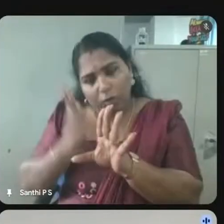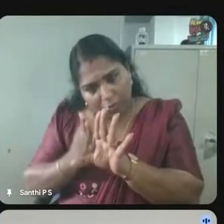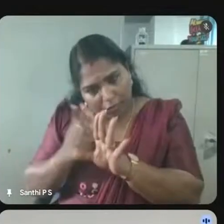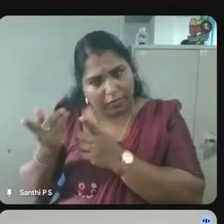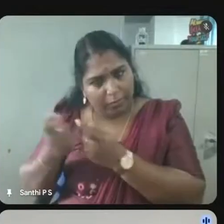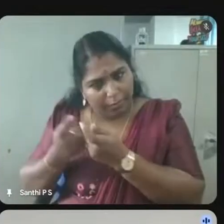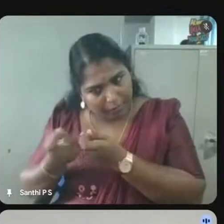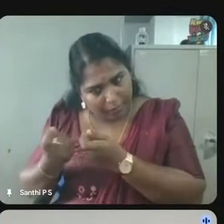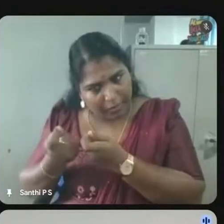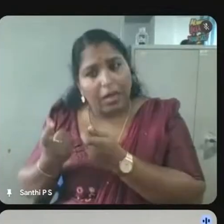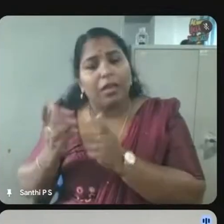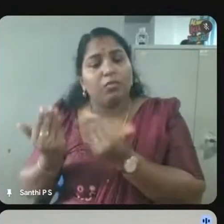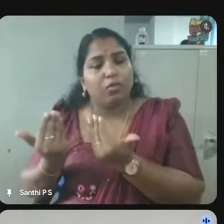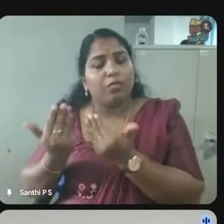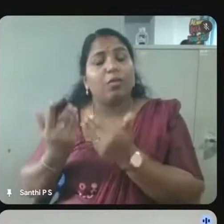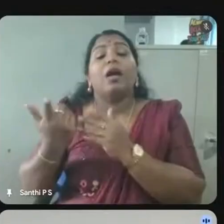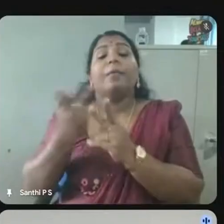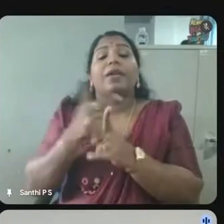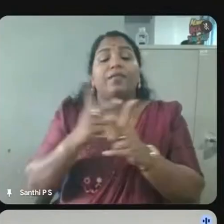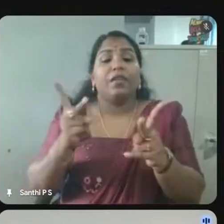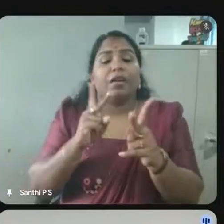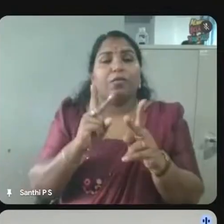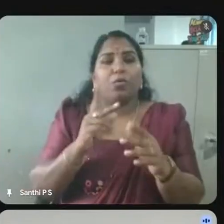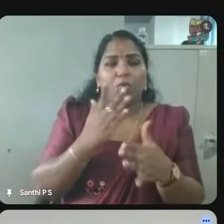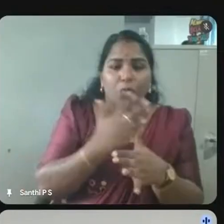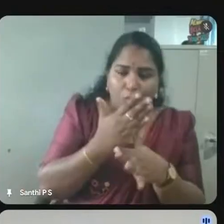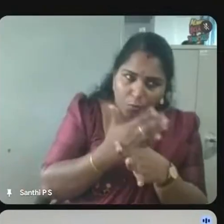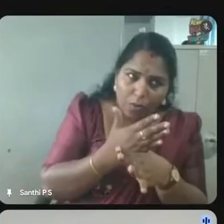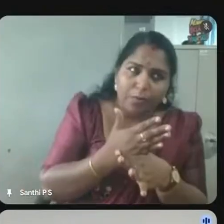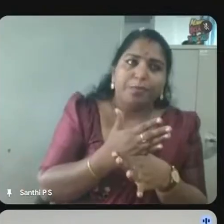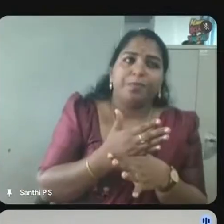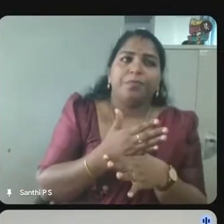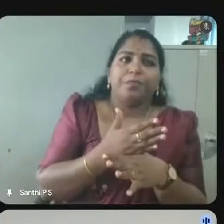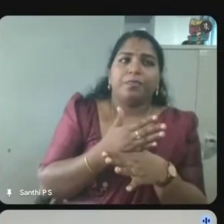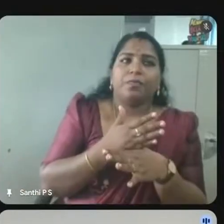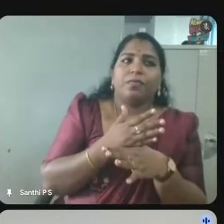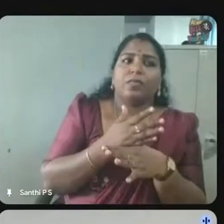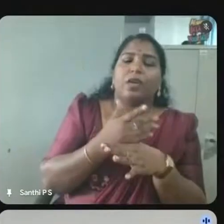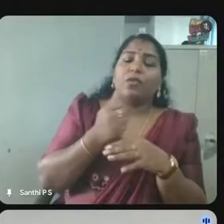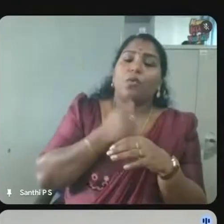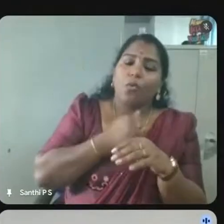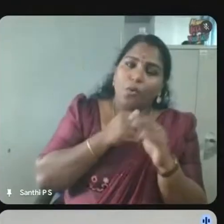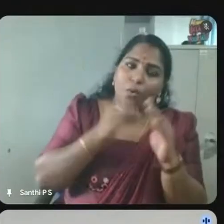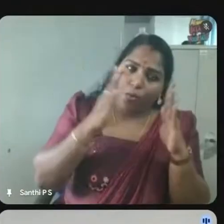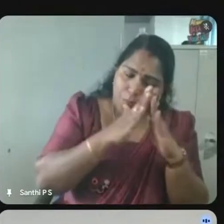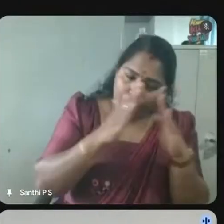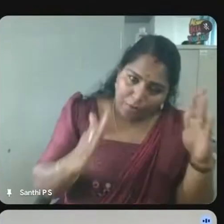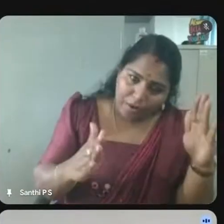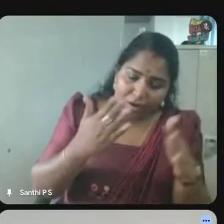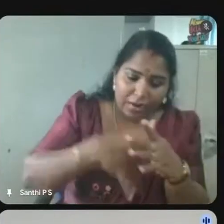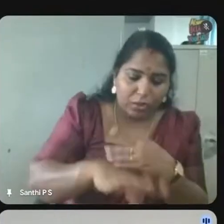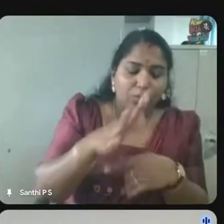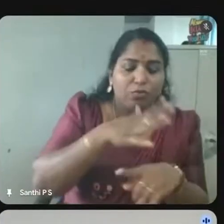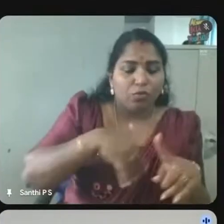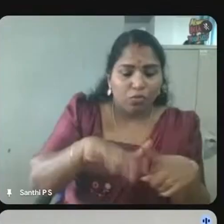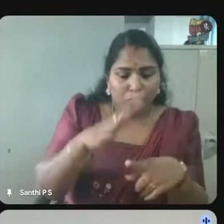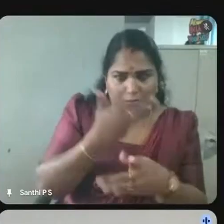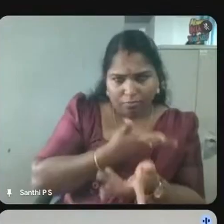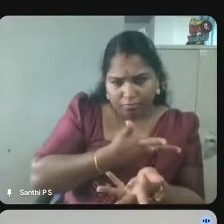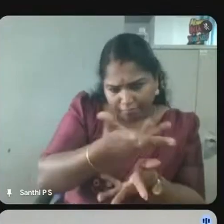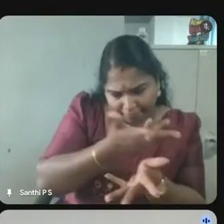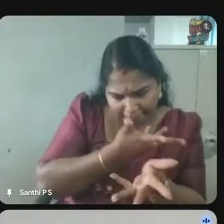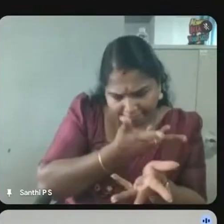നമുക്ക് അവർക്ക് ഇഫക്റ്റീവ് ആയിട്ടുള്ള ജോലികളും ഇഫക്റ്റീവ് ആയിട്ടുള്ള അവരുടെ വീടുകളിലും അവർക്ക് സോഷ്യൽ ഇന്ററാക്ഷനും അവർക്ക്